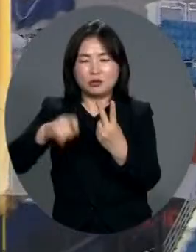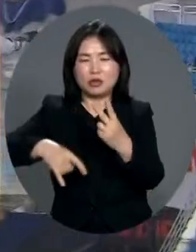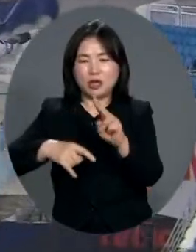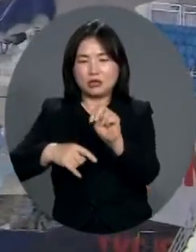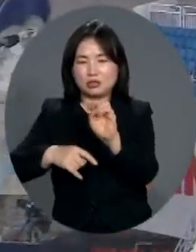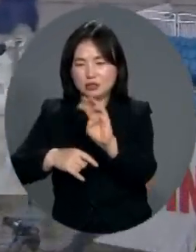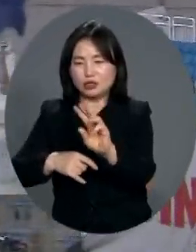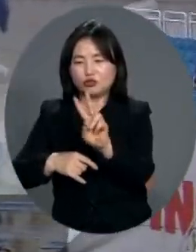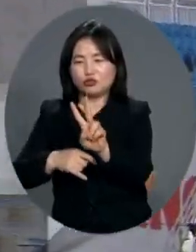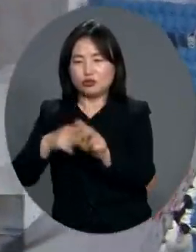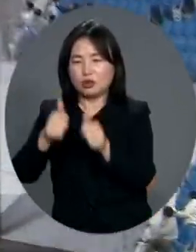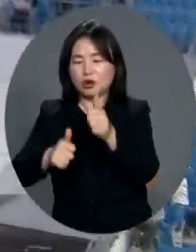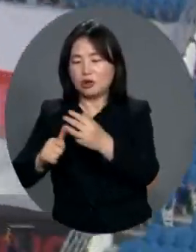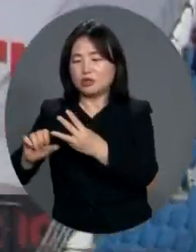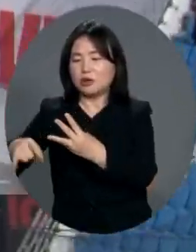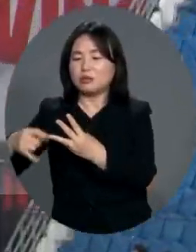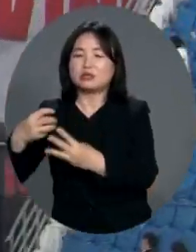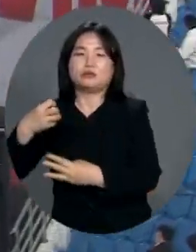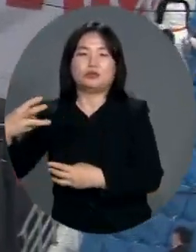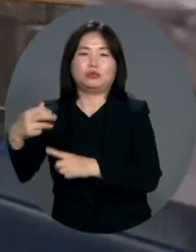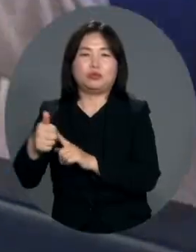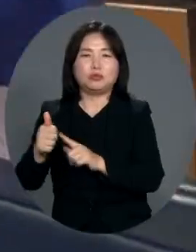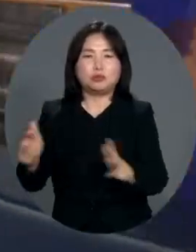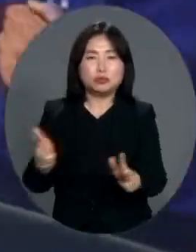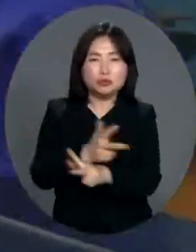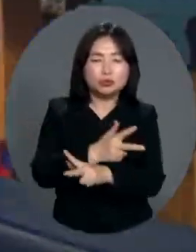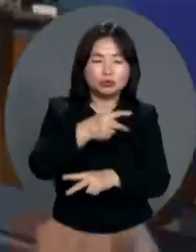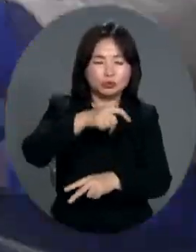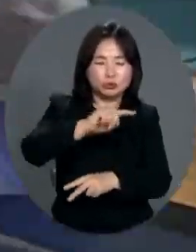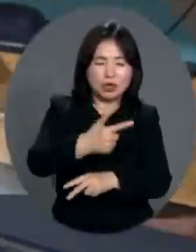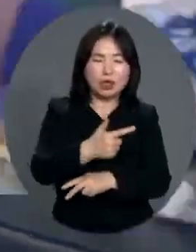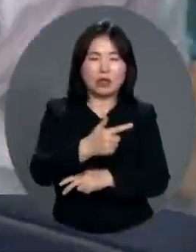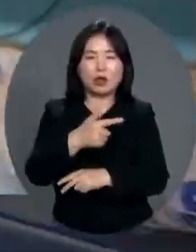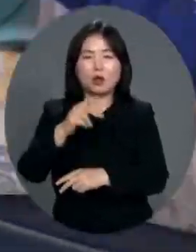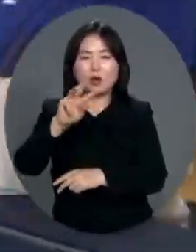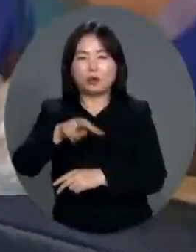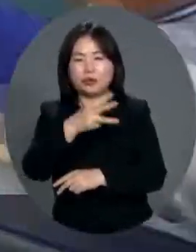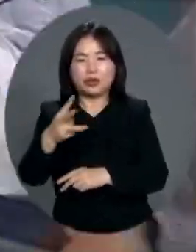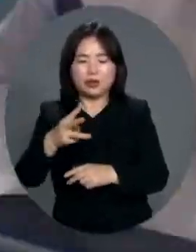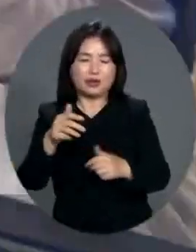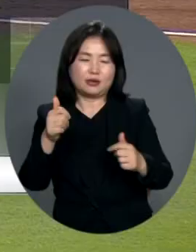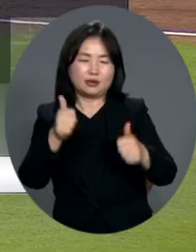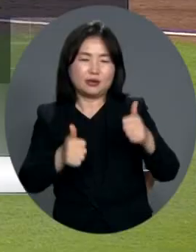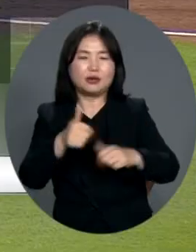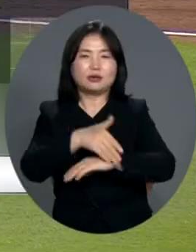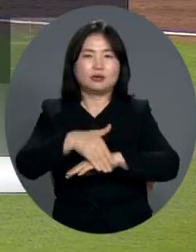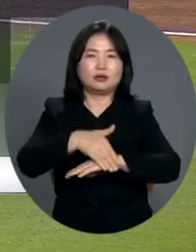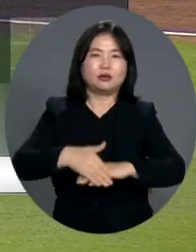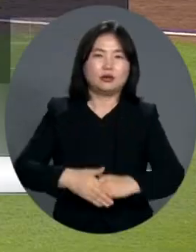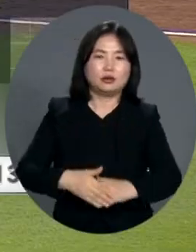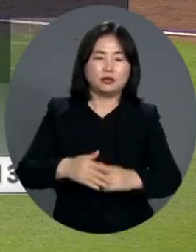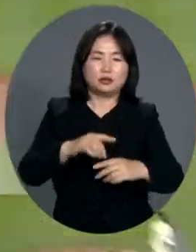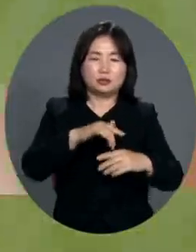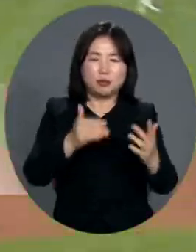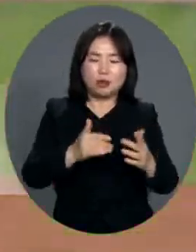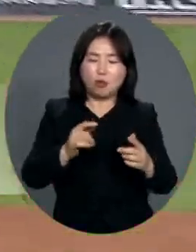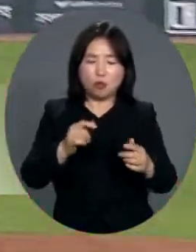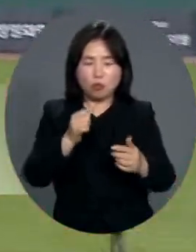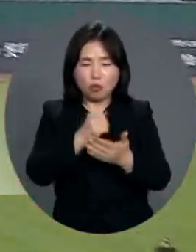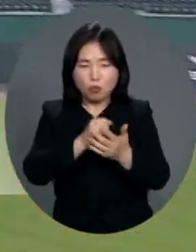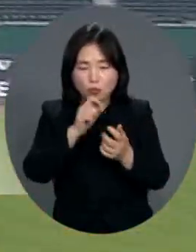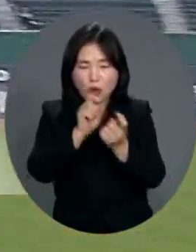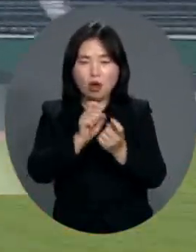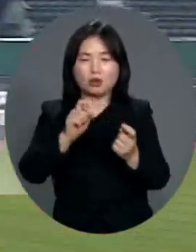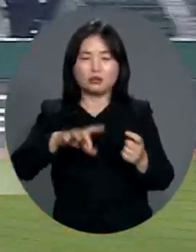다이노스와 2경기 차 3위에 자리한 삼성은 이번 주 두산 베어스와 롯데 자이언츠를 만납니다. 두 팀은 공교롭게도